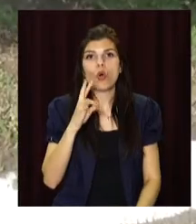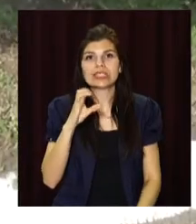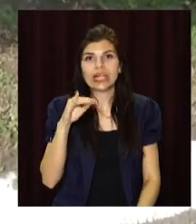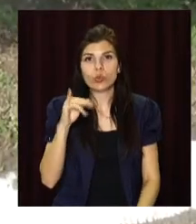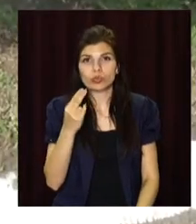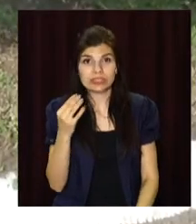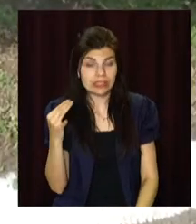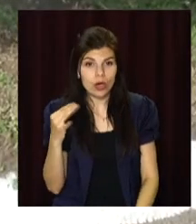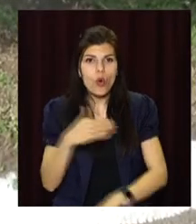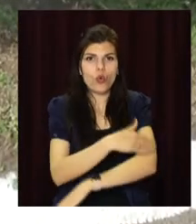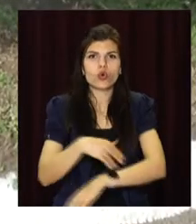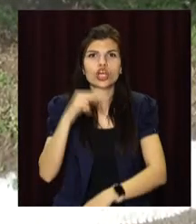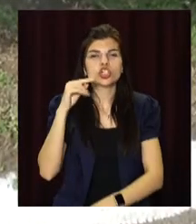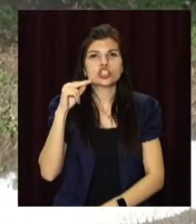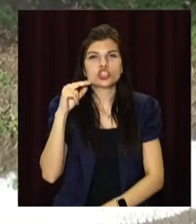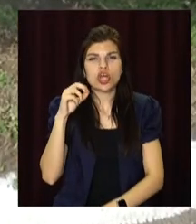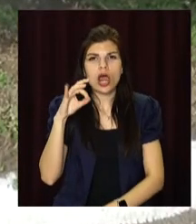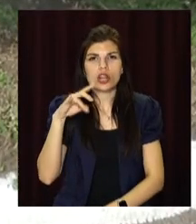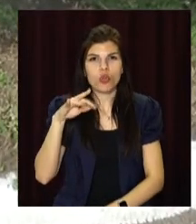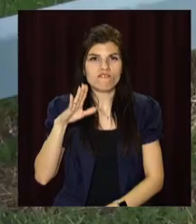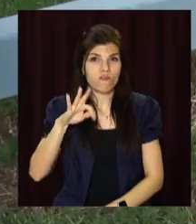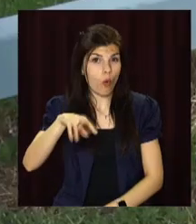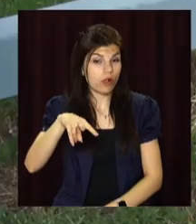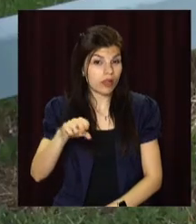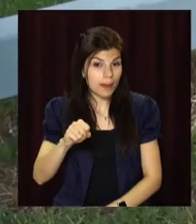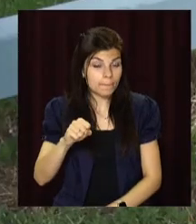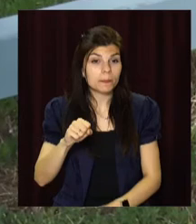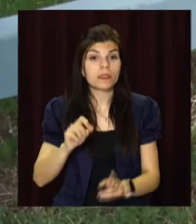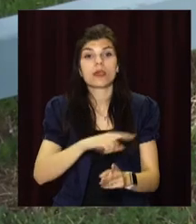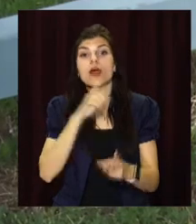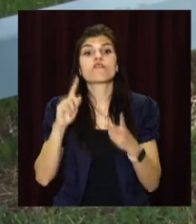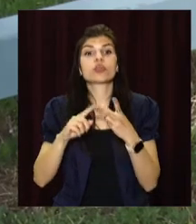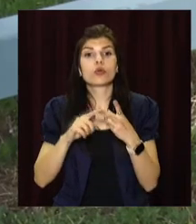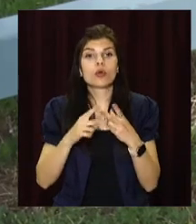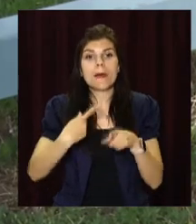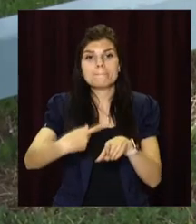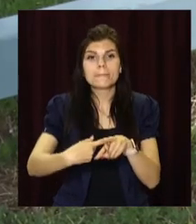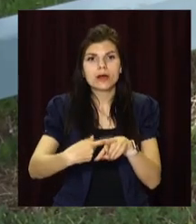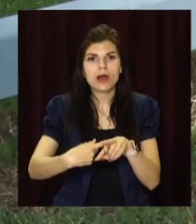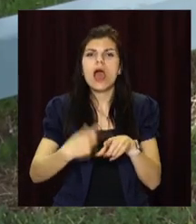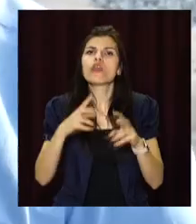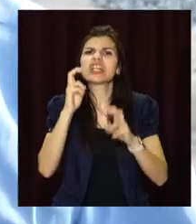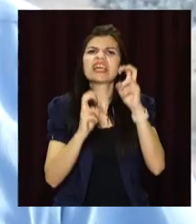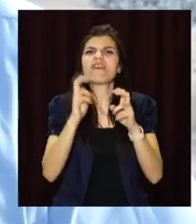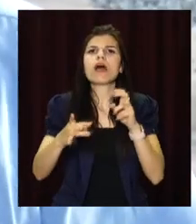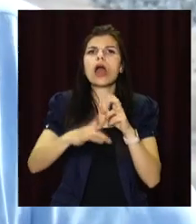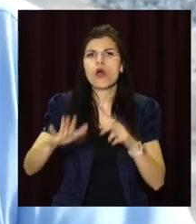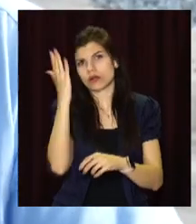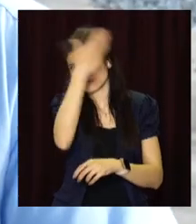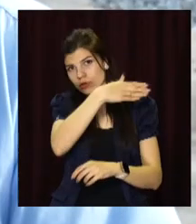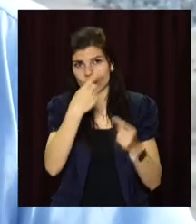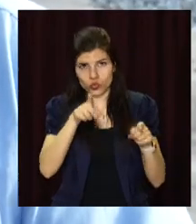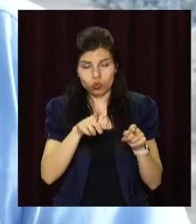с улицей Черновола. Второй объект – это уже в Заводском районе